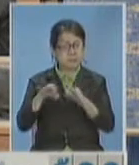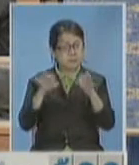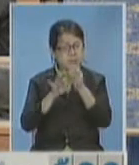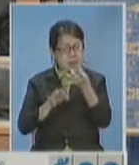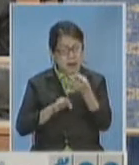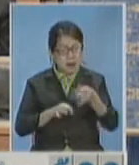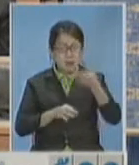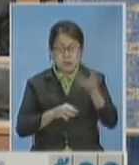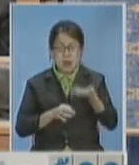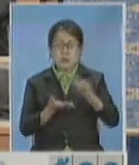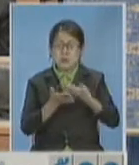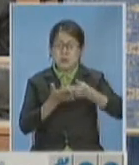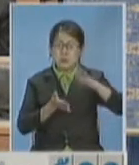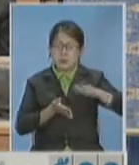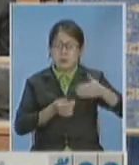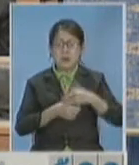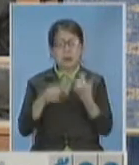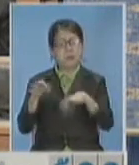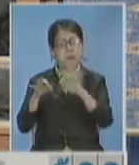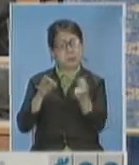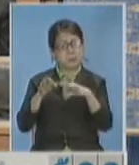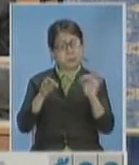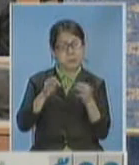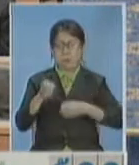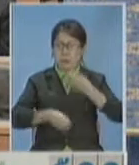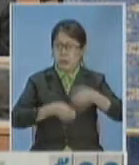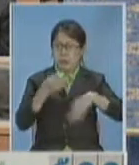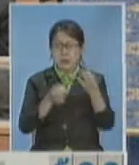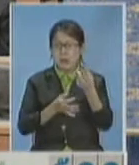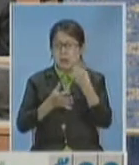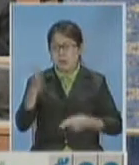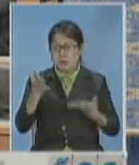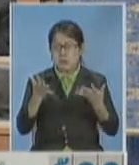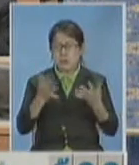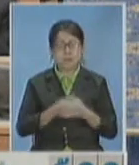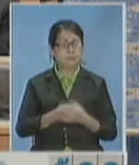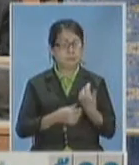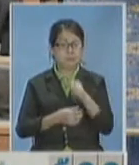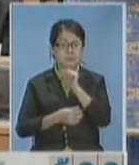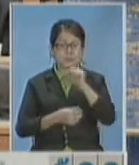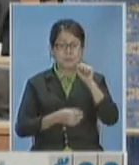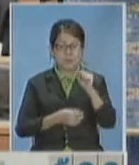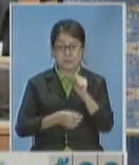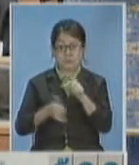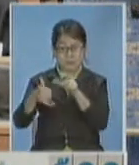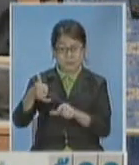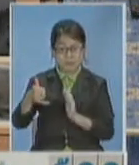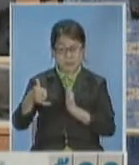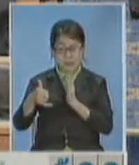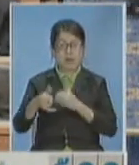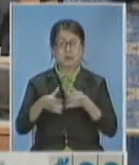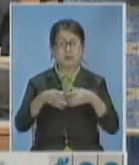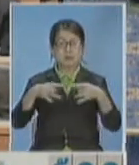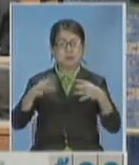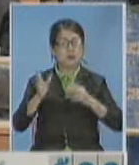งไรไม่ใช่การอารัมภบทเหมือนในวาระที่1ตะกี้ท่านสมาชิกผู้มีเกียรติจากพรรคฝ่ายค้านเนี่ยได้พูดในภ